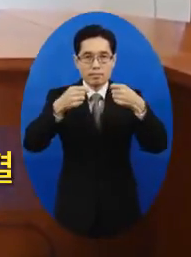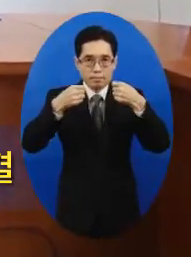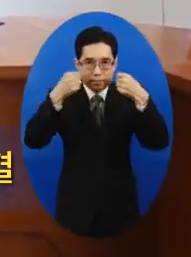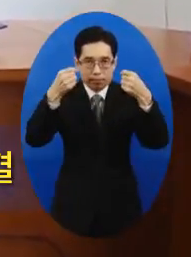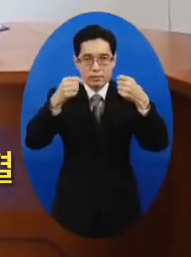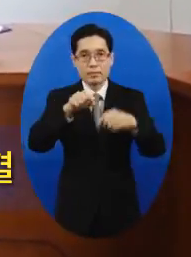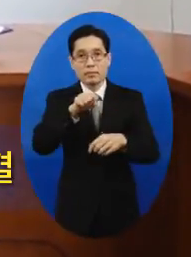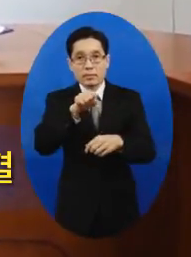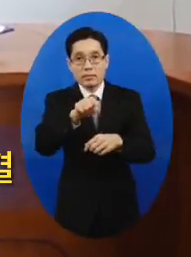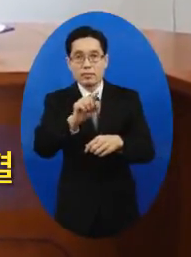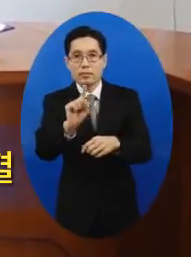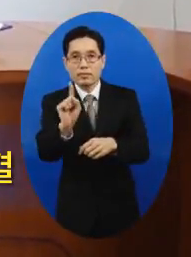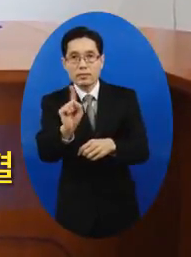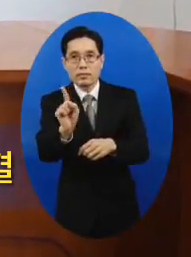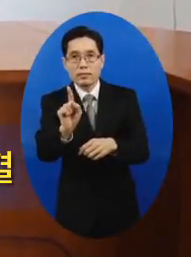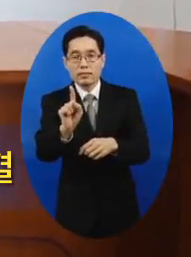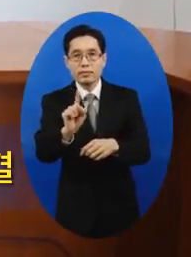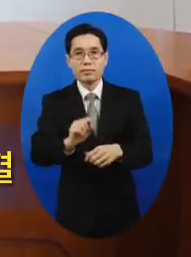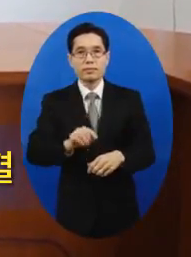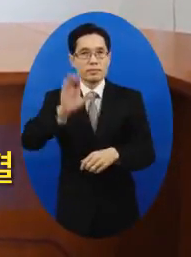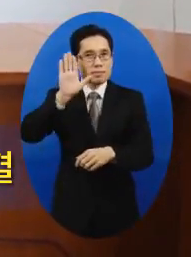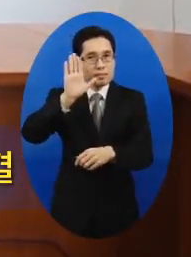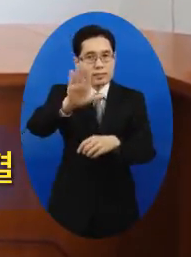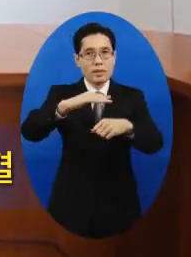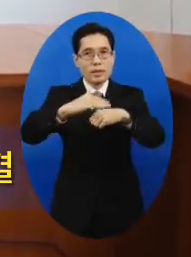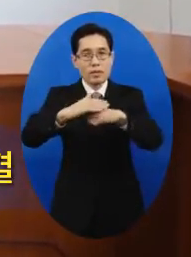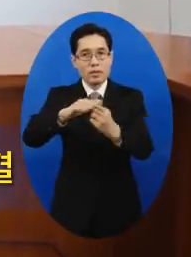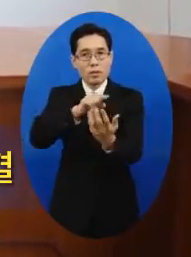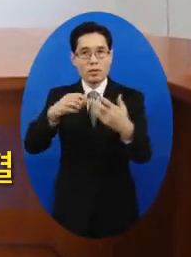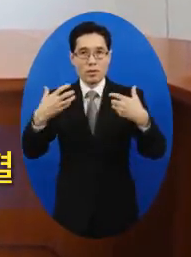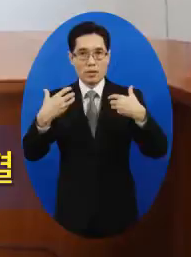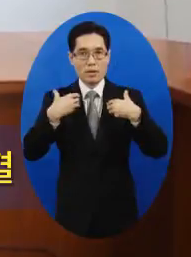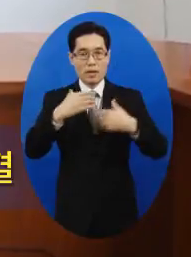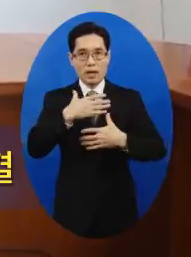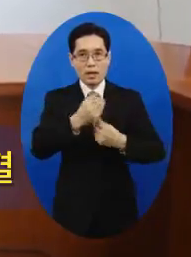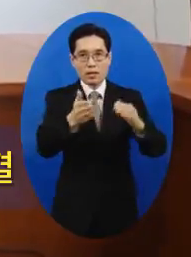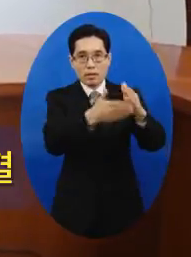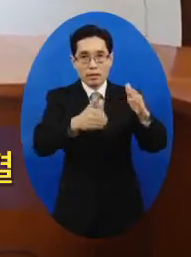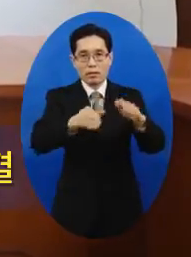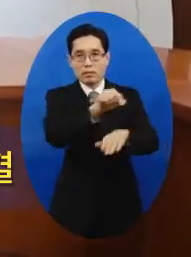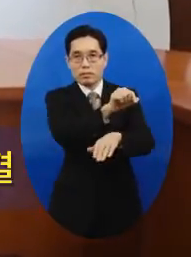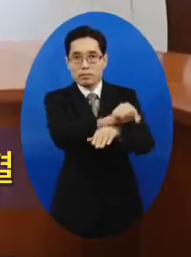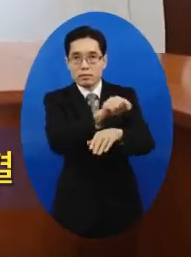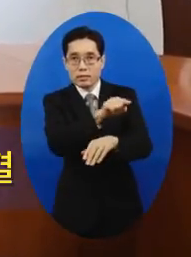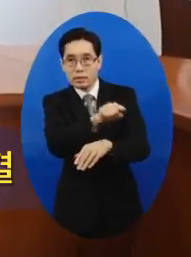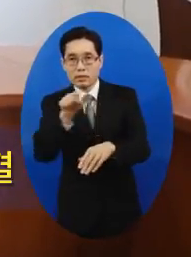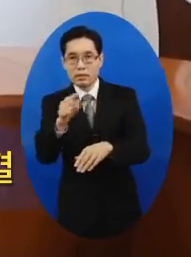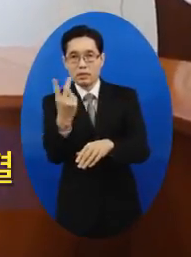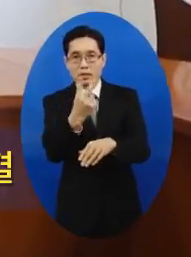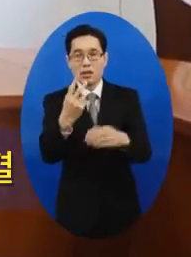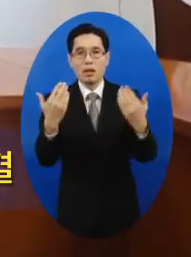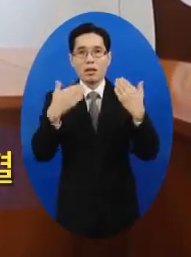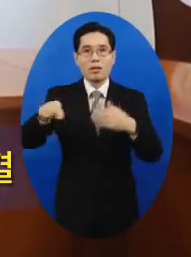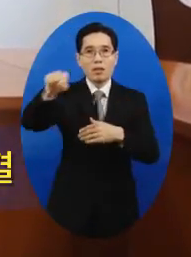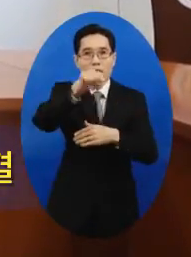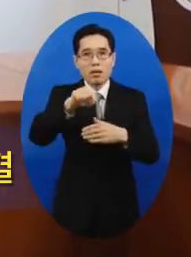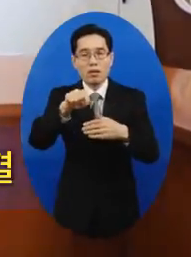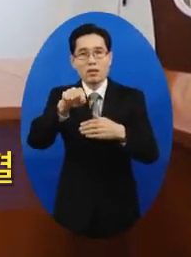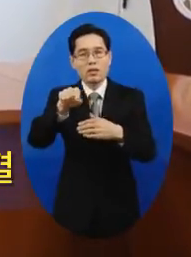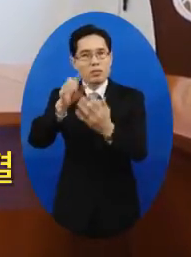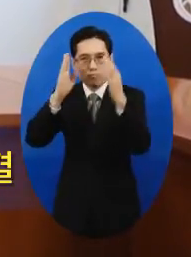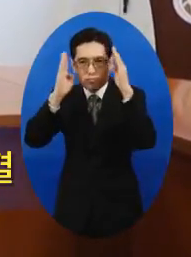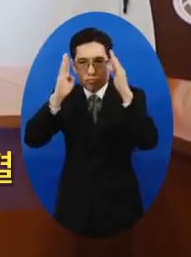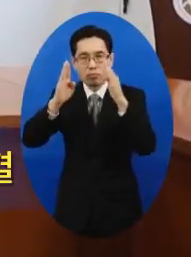이날 이루어진 업무협약 에서 앞으로 대구시교육청 과 안전보건공단 은 학교 내 각종 교육 시설의 안전을